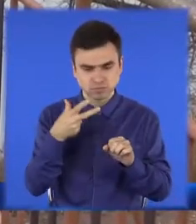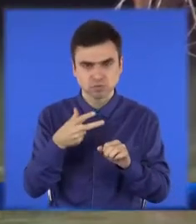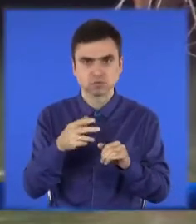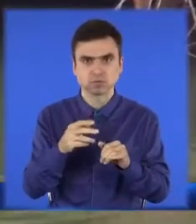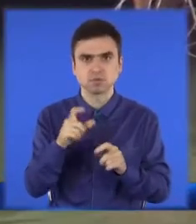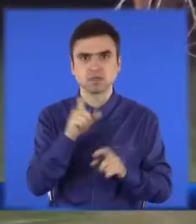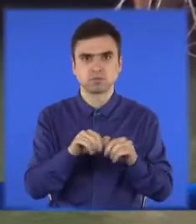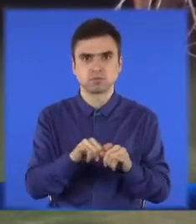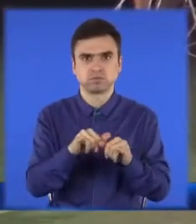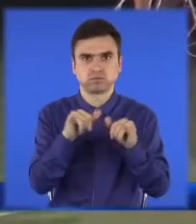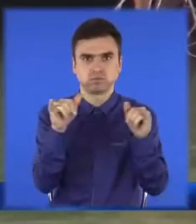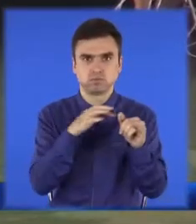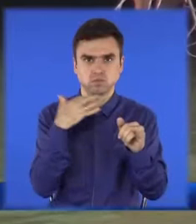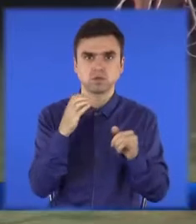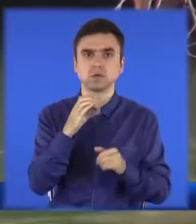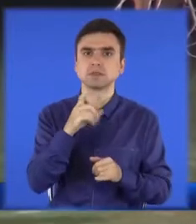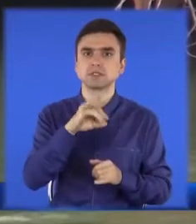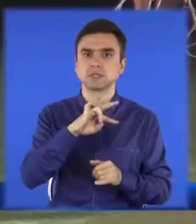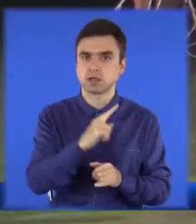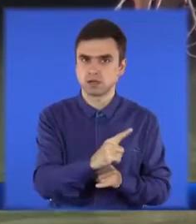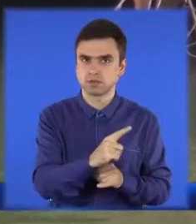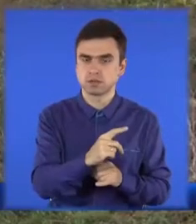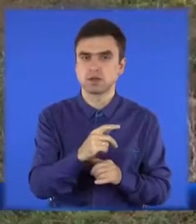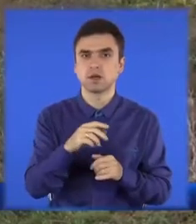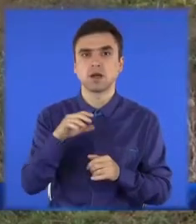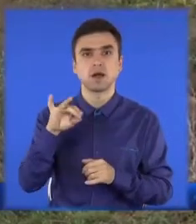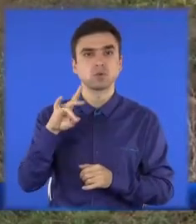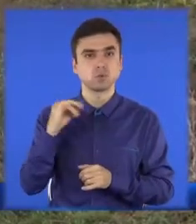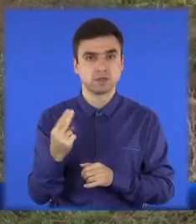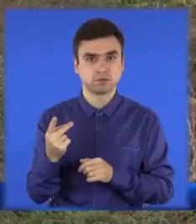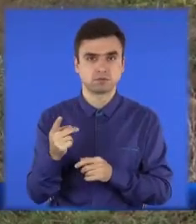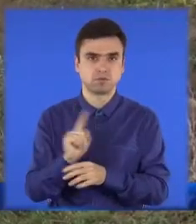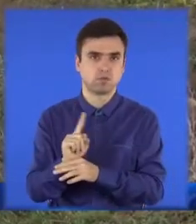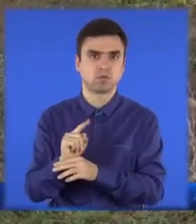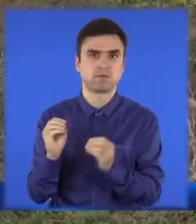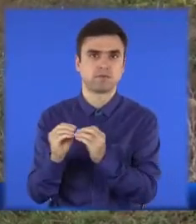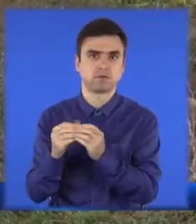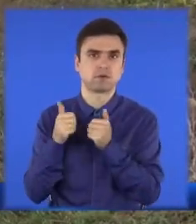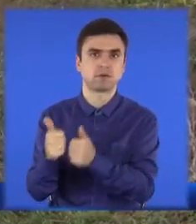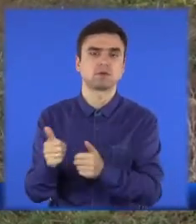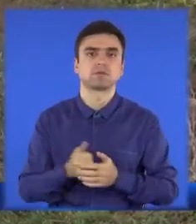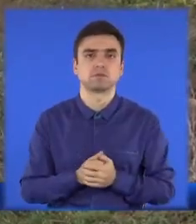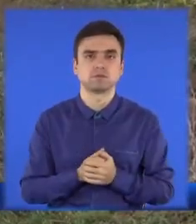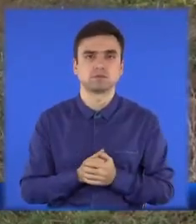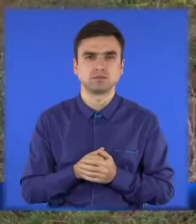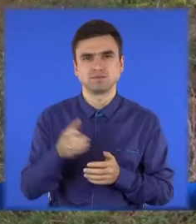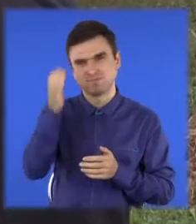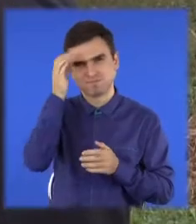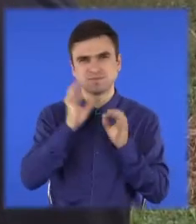ось у Інгульці все було в нормі. Еколог розповідає, причини забруднення річок – побутові та промислові